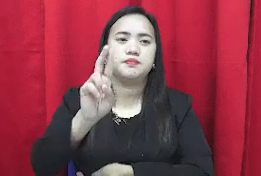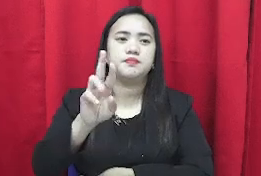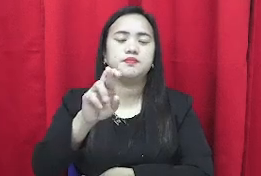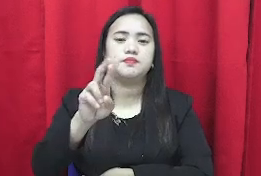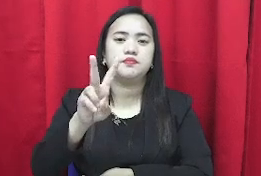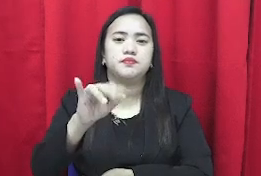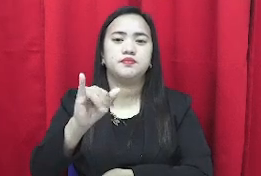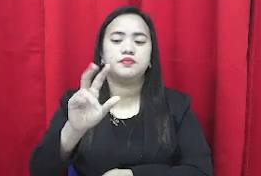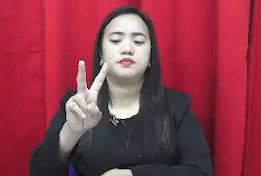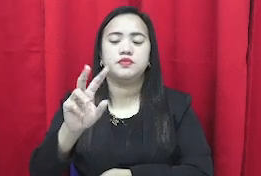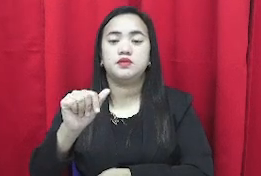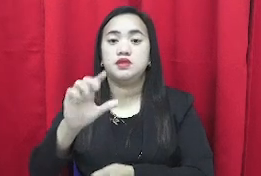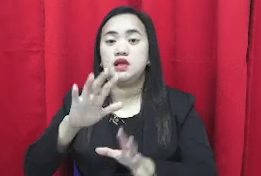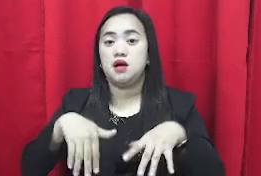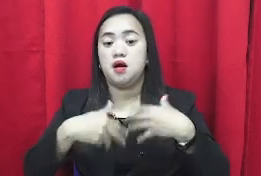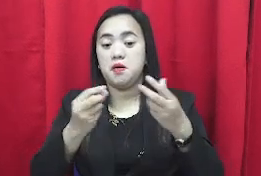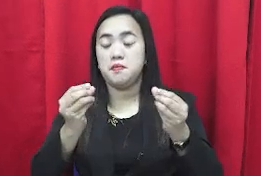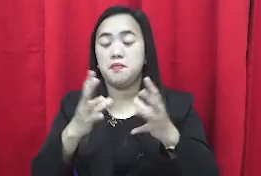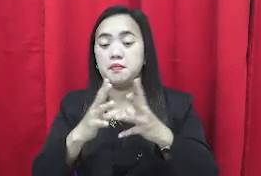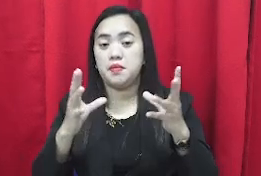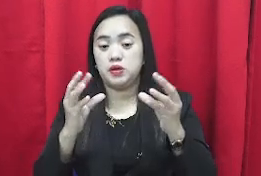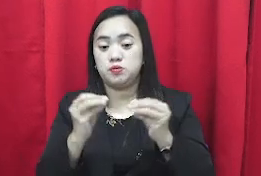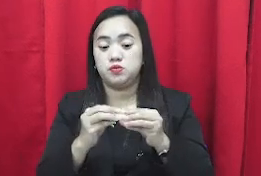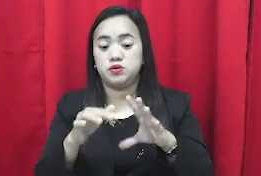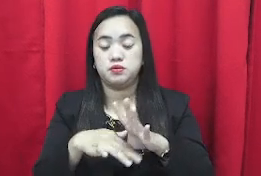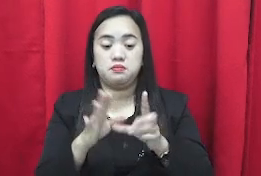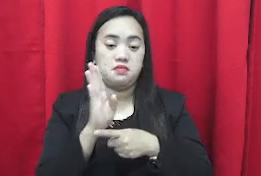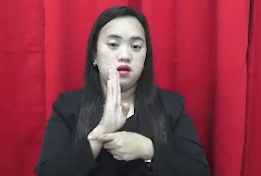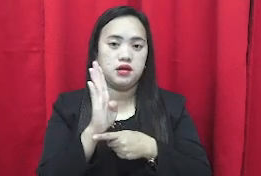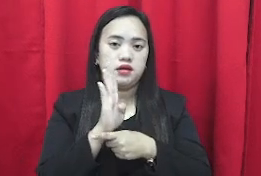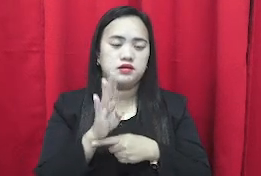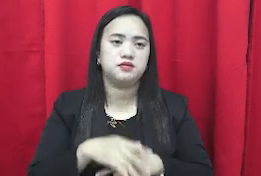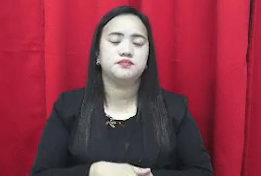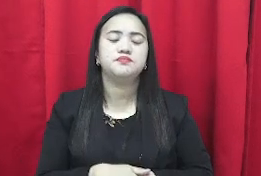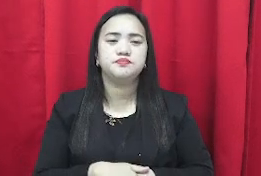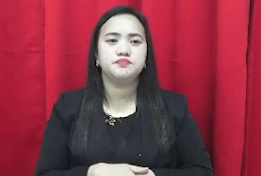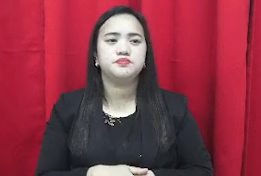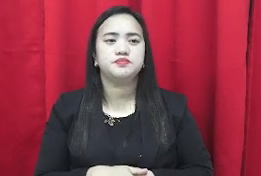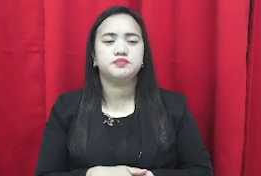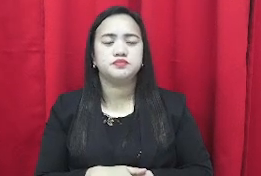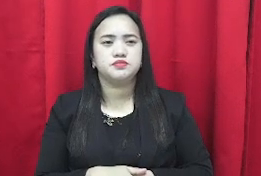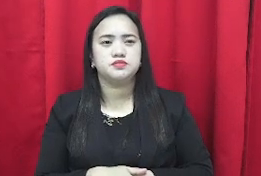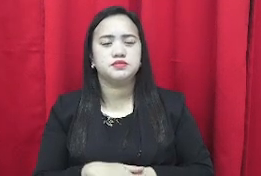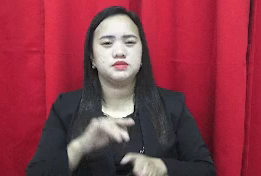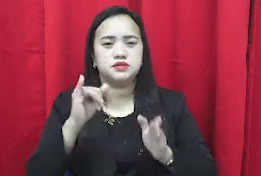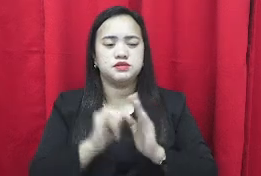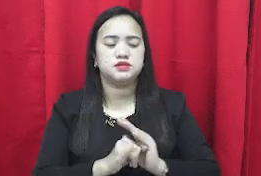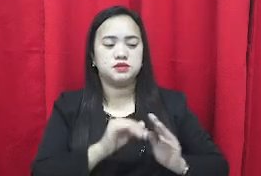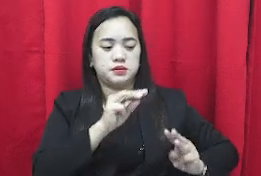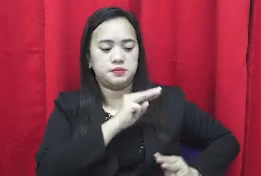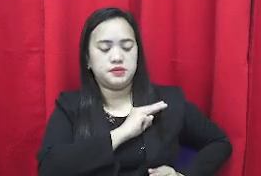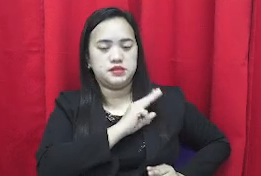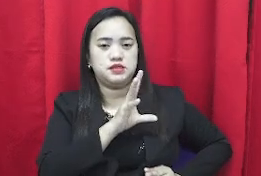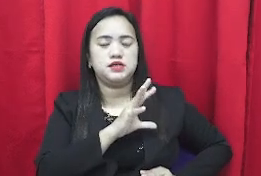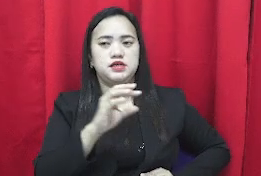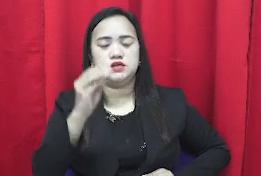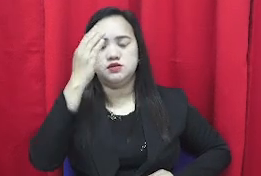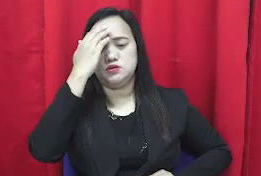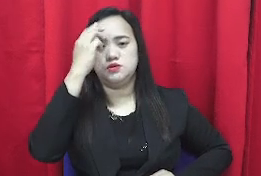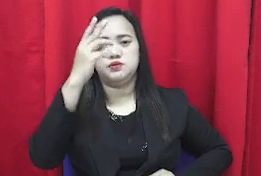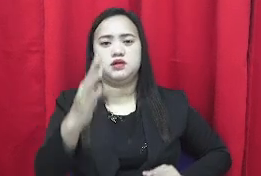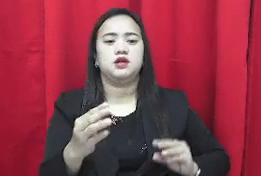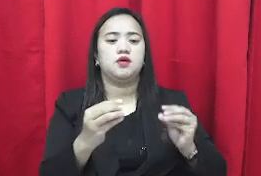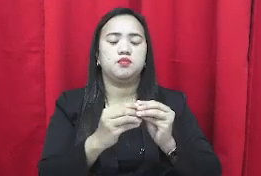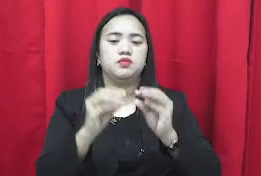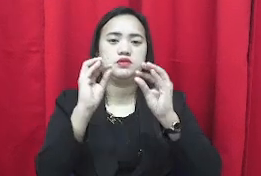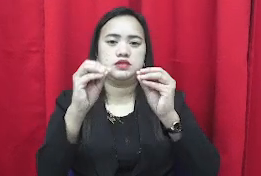How much more Ito po mga kapatid isang ah pinaghalong military and theology ang ituturo sa